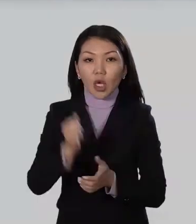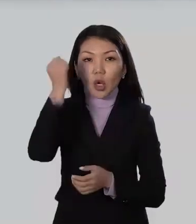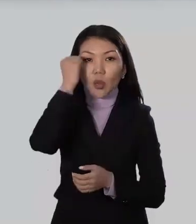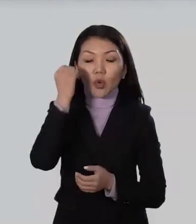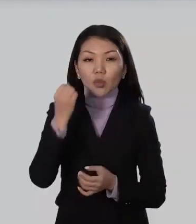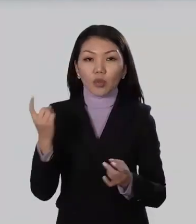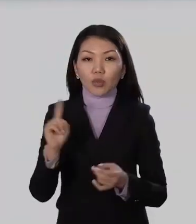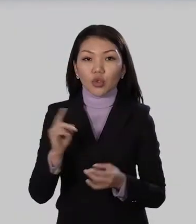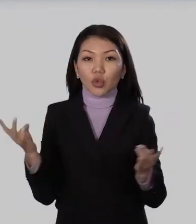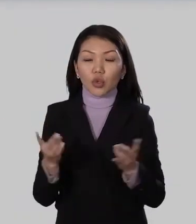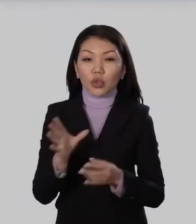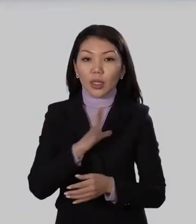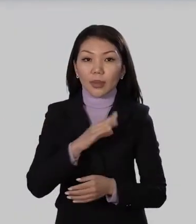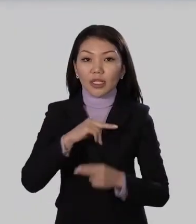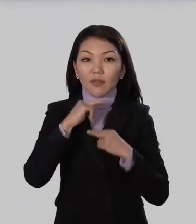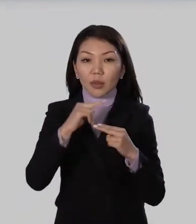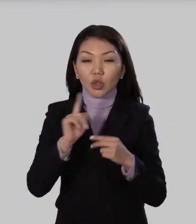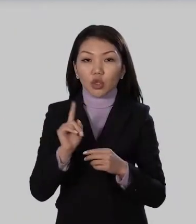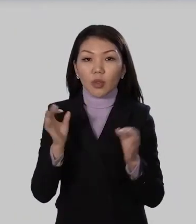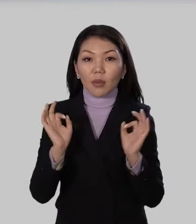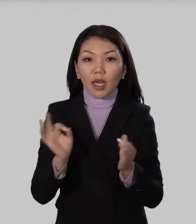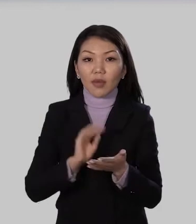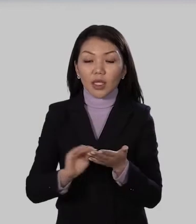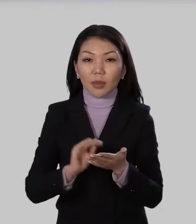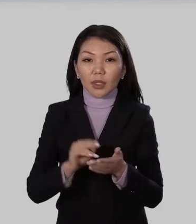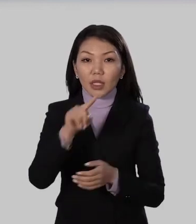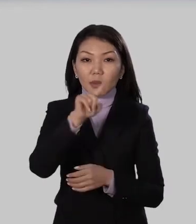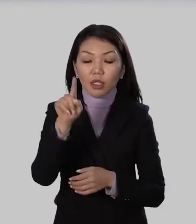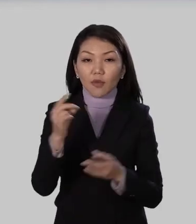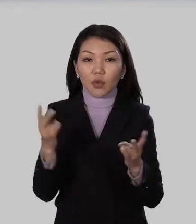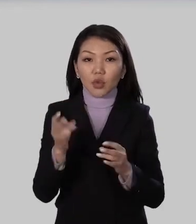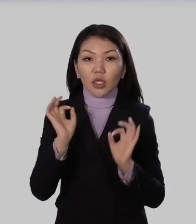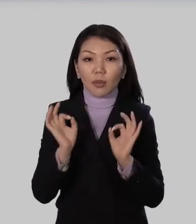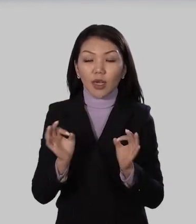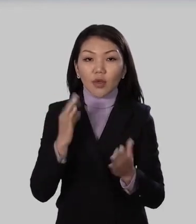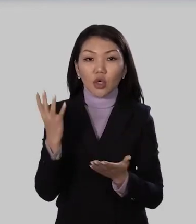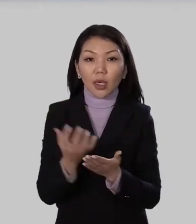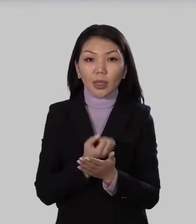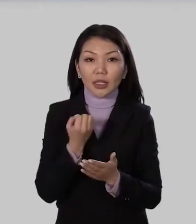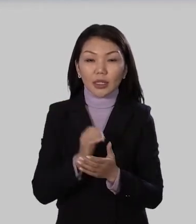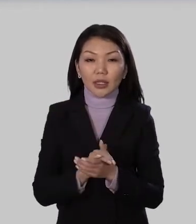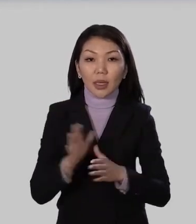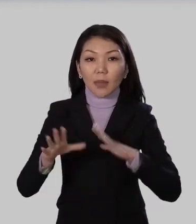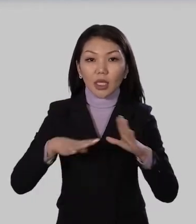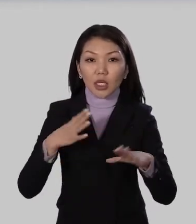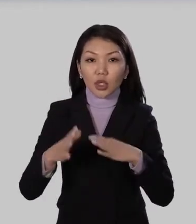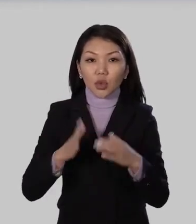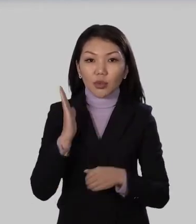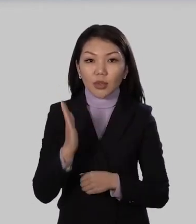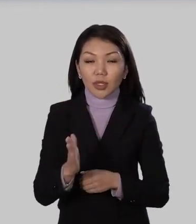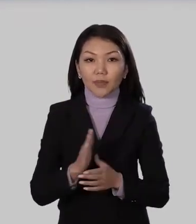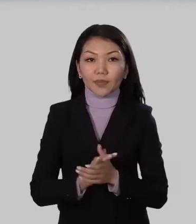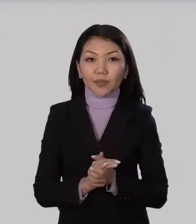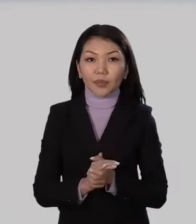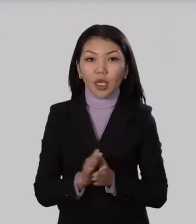Помним, что нужно быть внимательными. Ведь чтобы правильно написать приставку, нужно правильно ее определить. Потренируемся